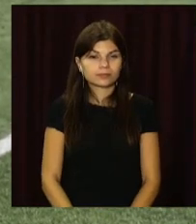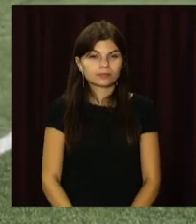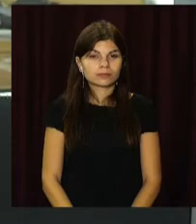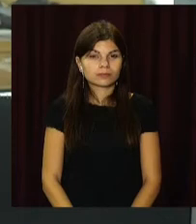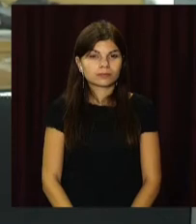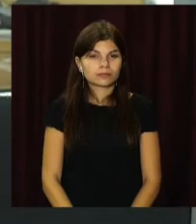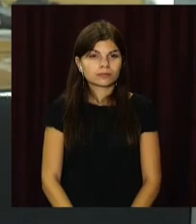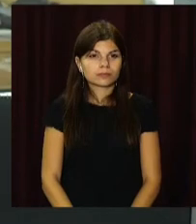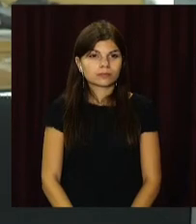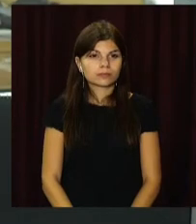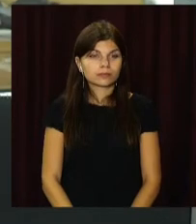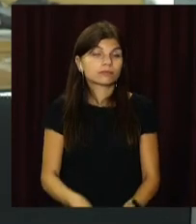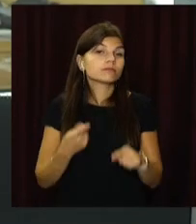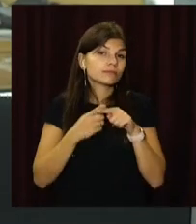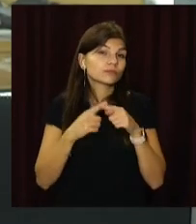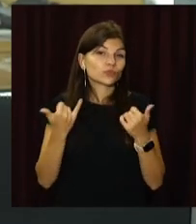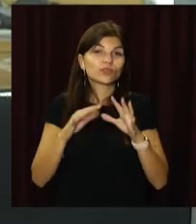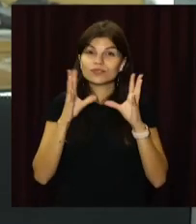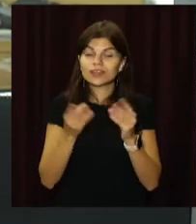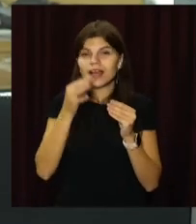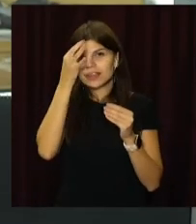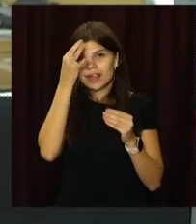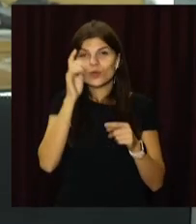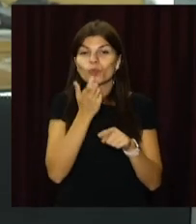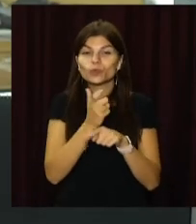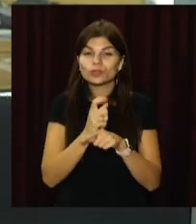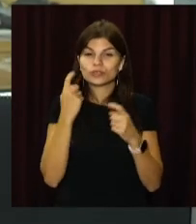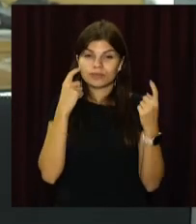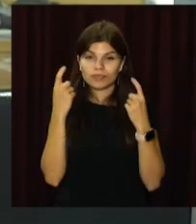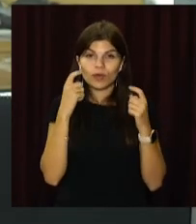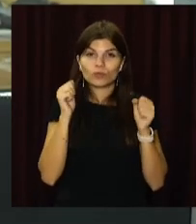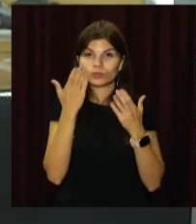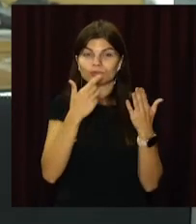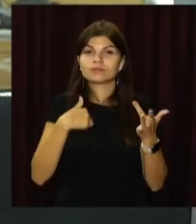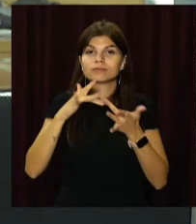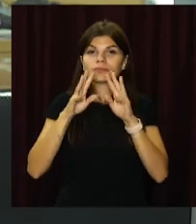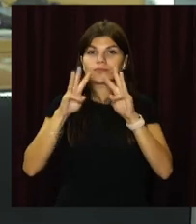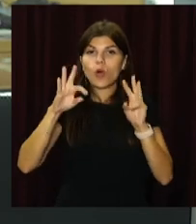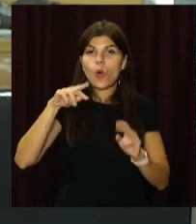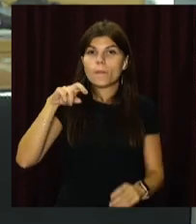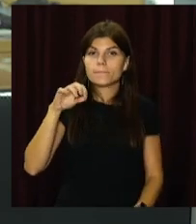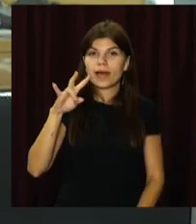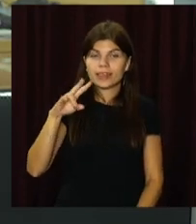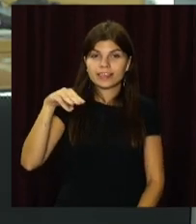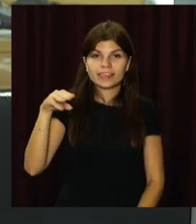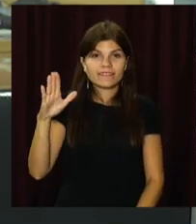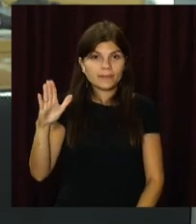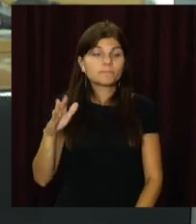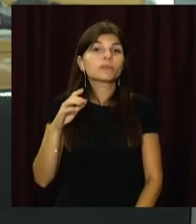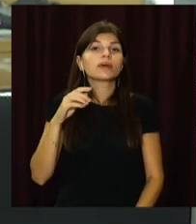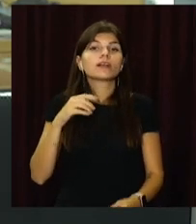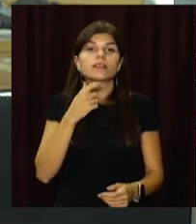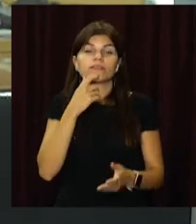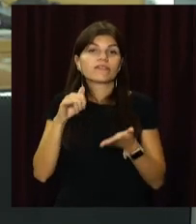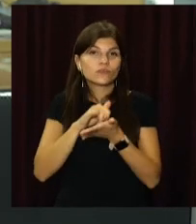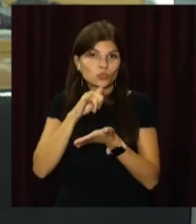«Відкритий». На цьому у мене все. Нагадую, більше інформації можна прочитати на нашому сайті opentv.media. Сюжети